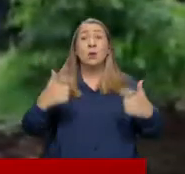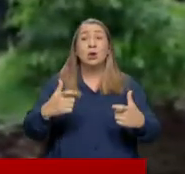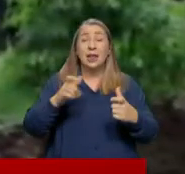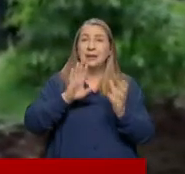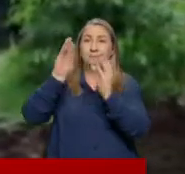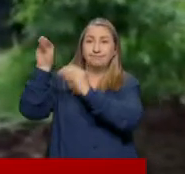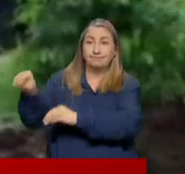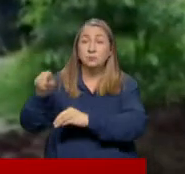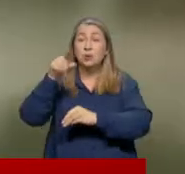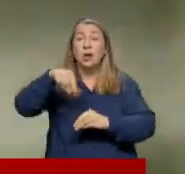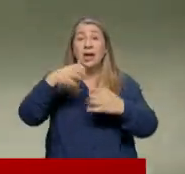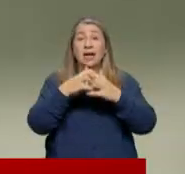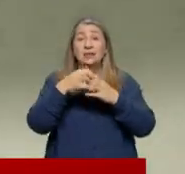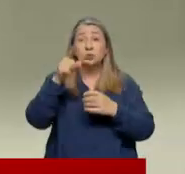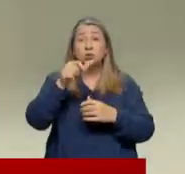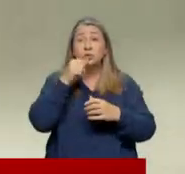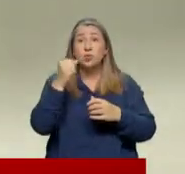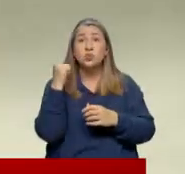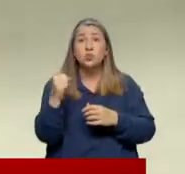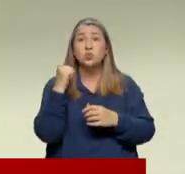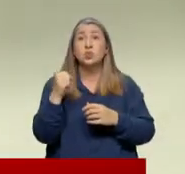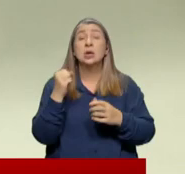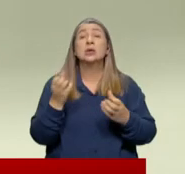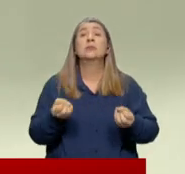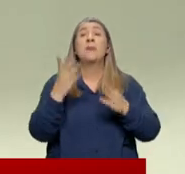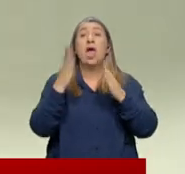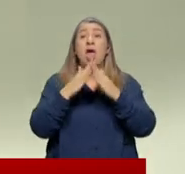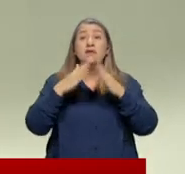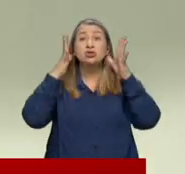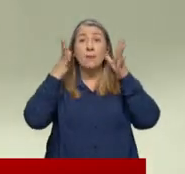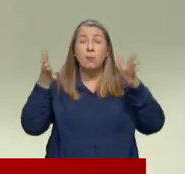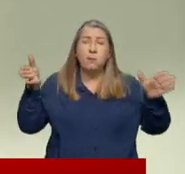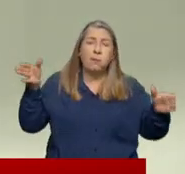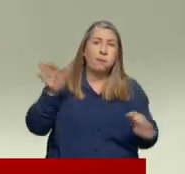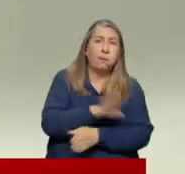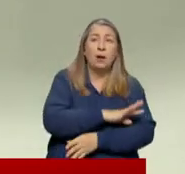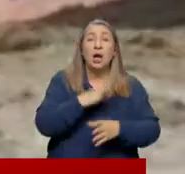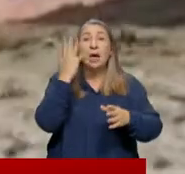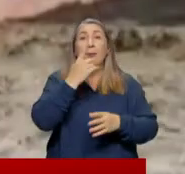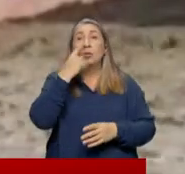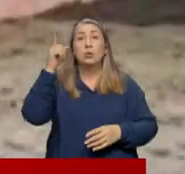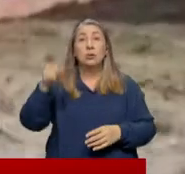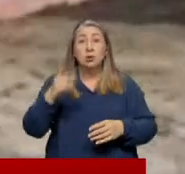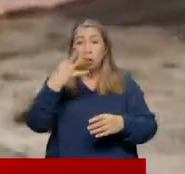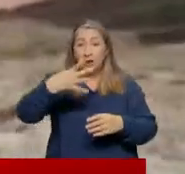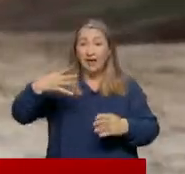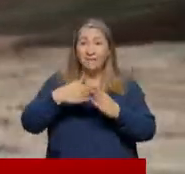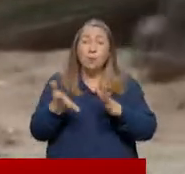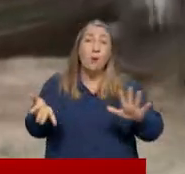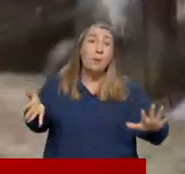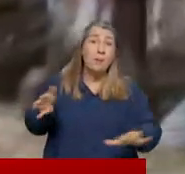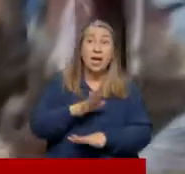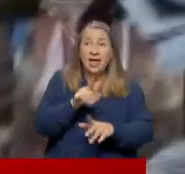bölgelerde geçirdi Kastamonu'da suyun gücüne dayanamayan bir eve cami yıkıldı Karabük'te dört katlı bir Bina